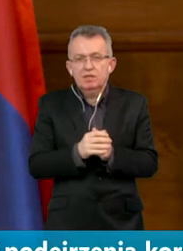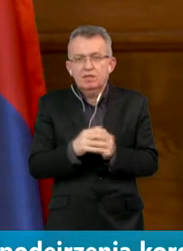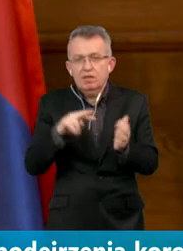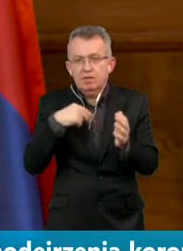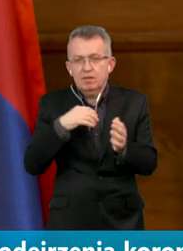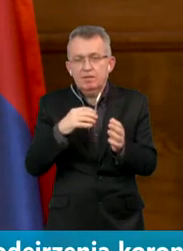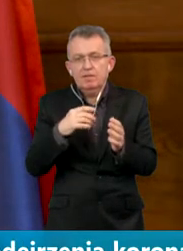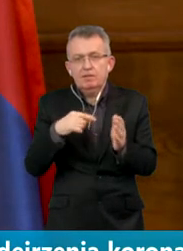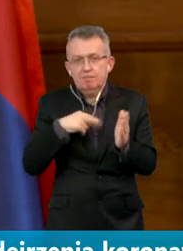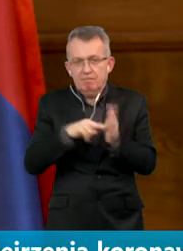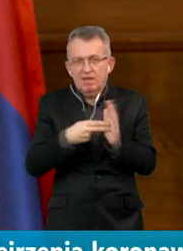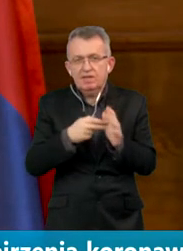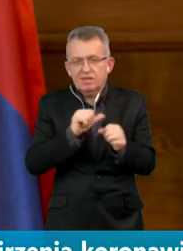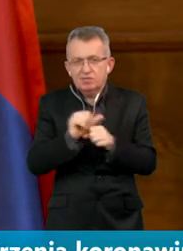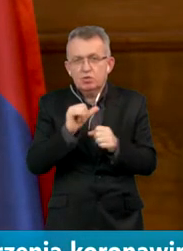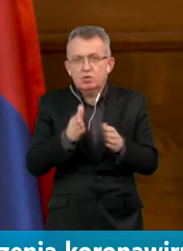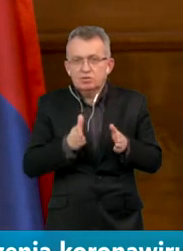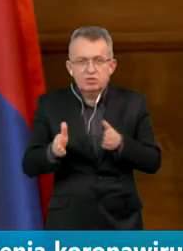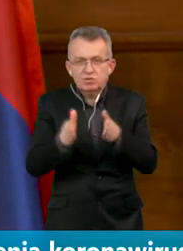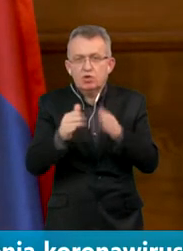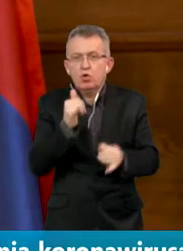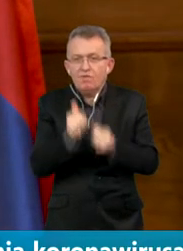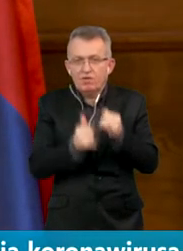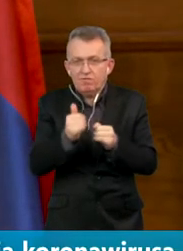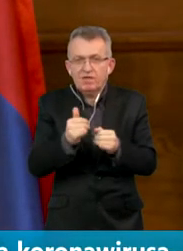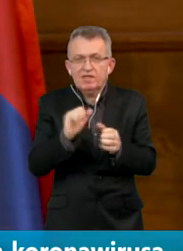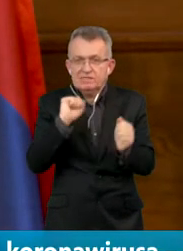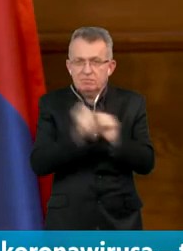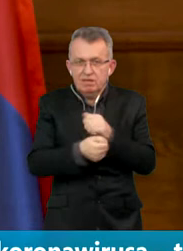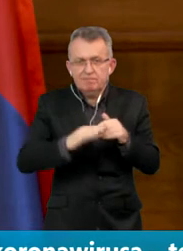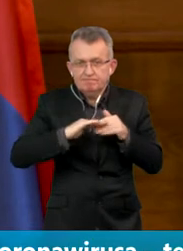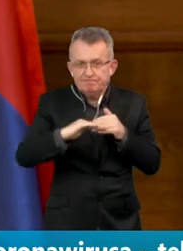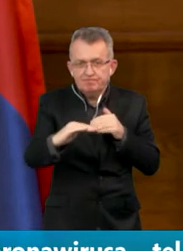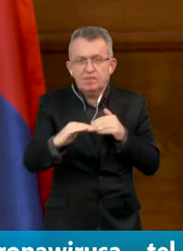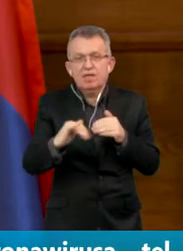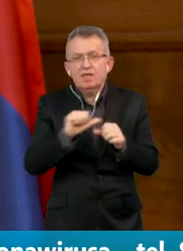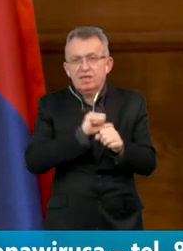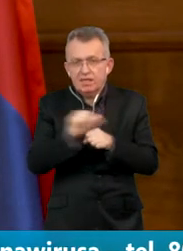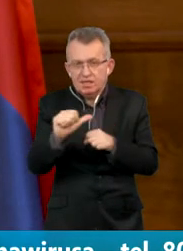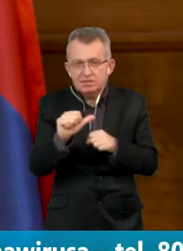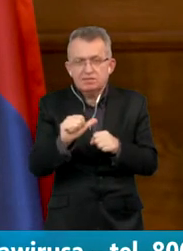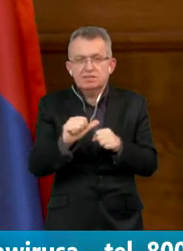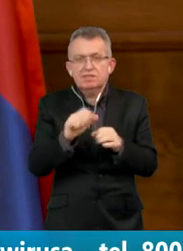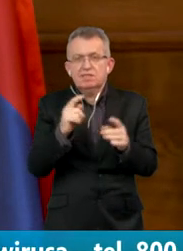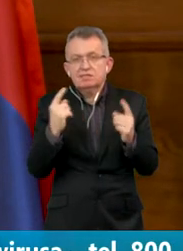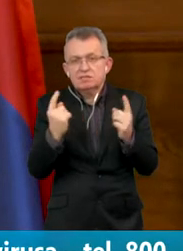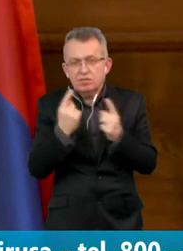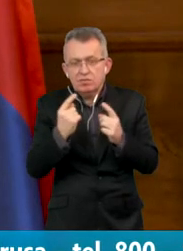Otóż jeżeli chodzi o ścieżki rowerowe i wymianę nawierzchni, no to jest to robione wyłącznie w sytuacji,